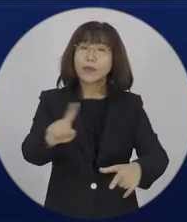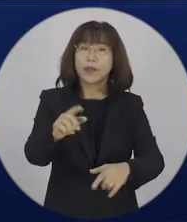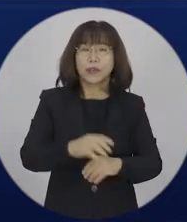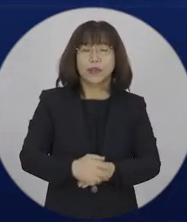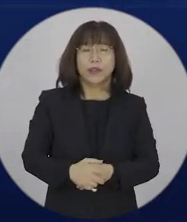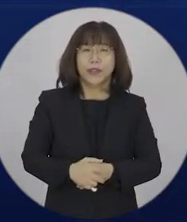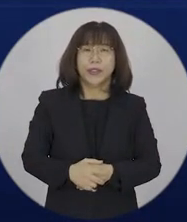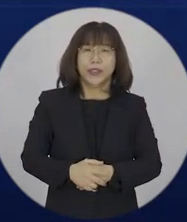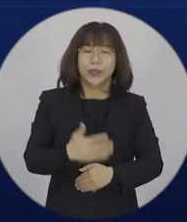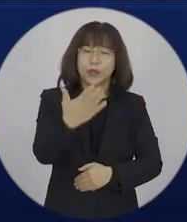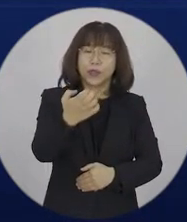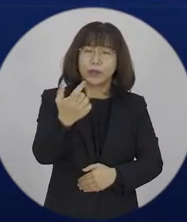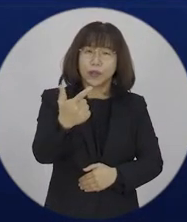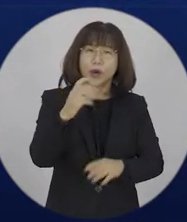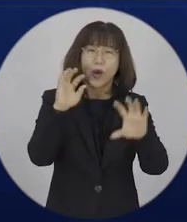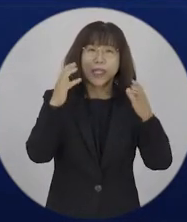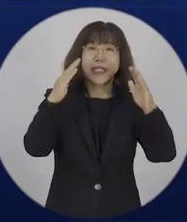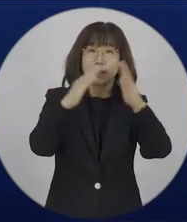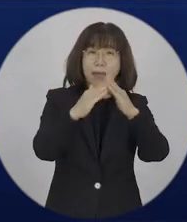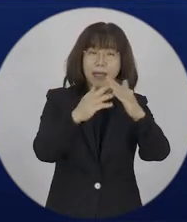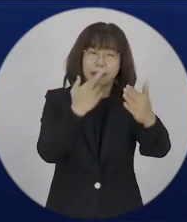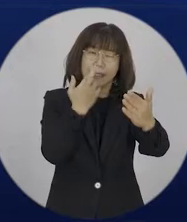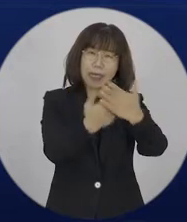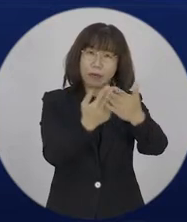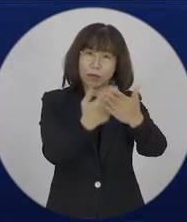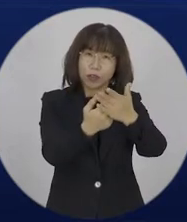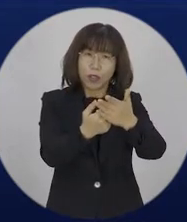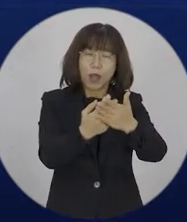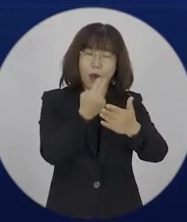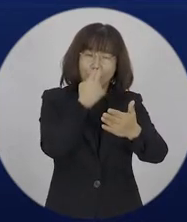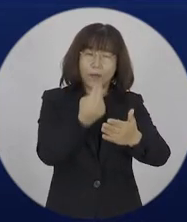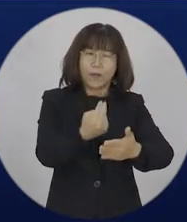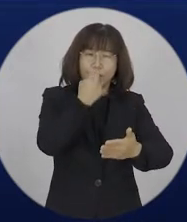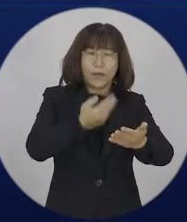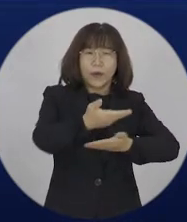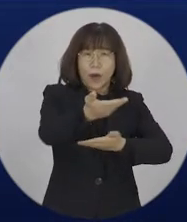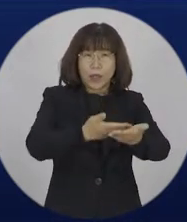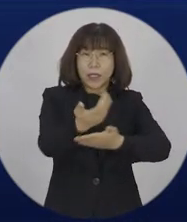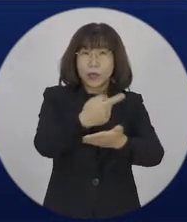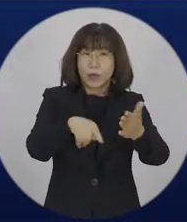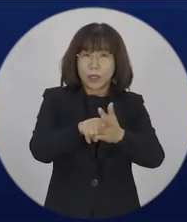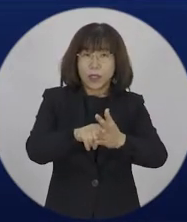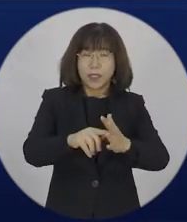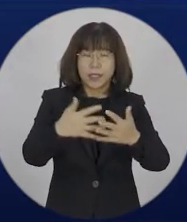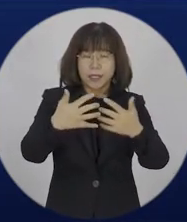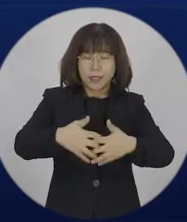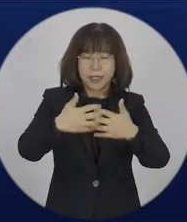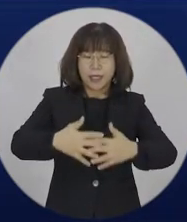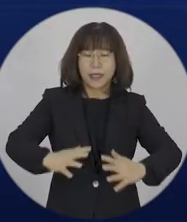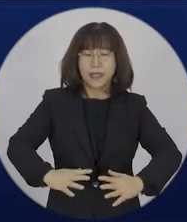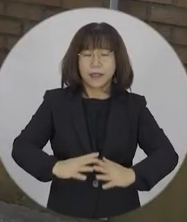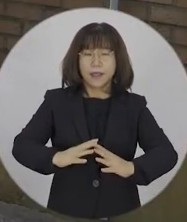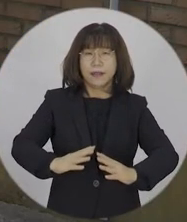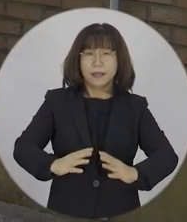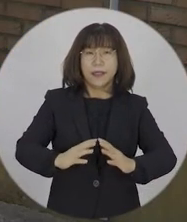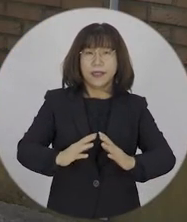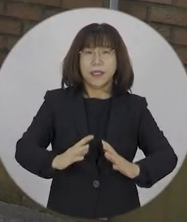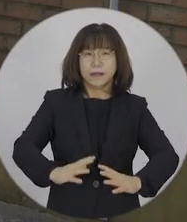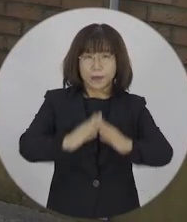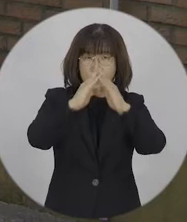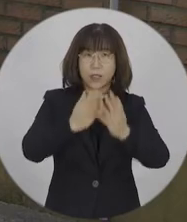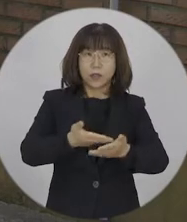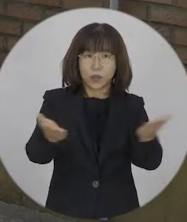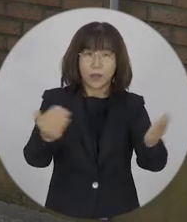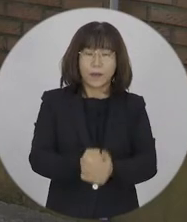96 개소에 창문 원기 용 공기정화 시스템 100일은 세대 를 설치합니다 이번